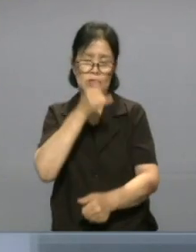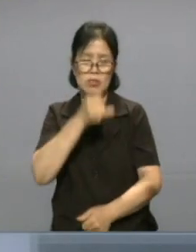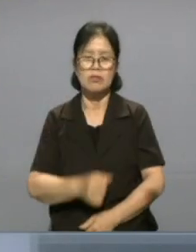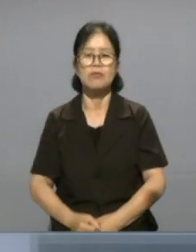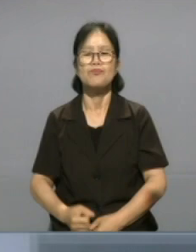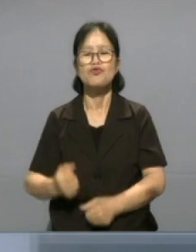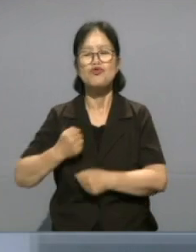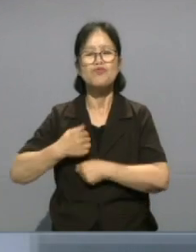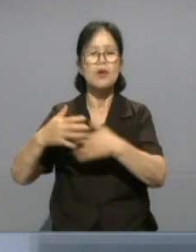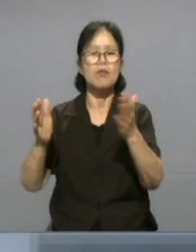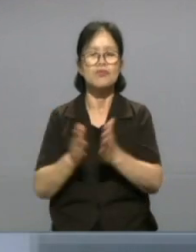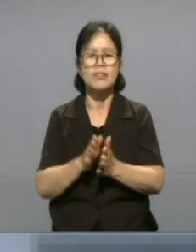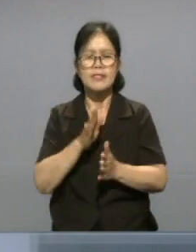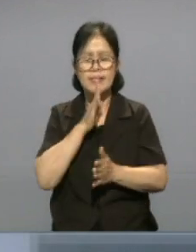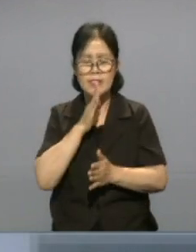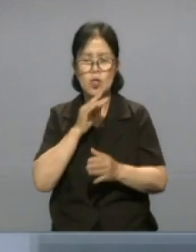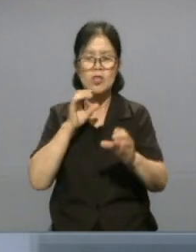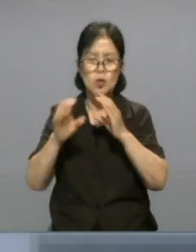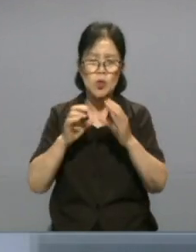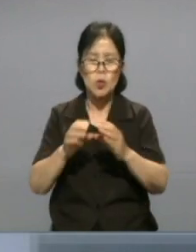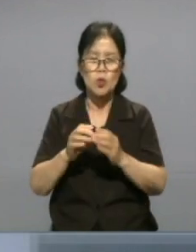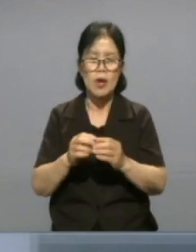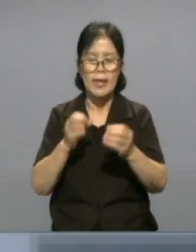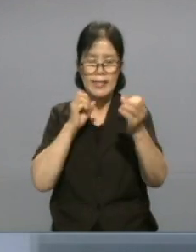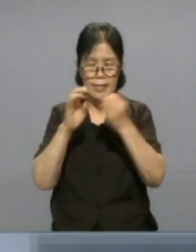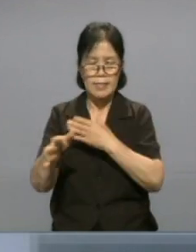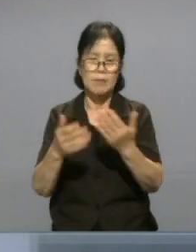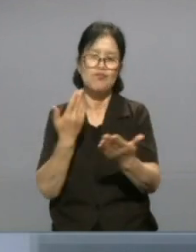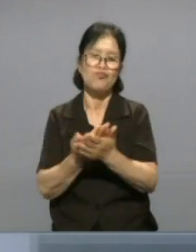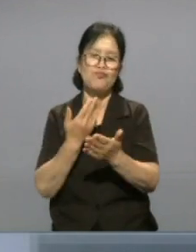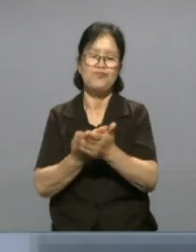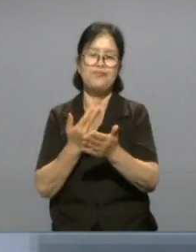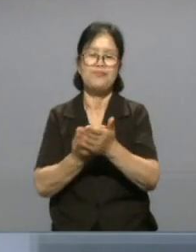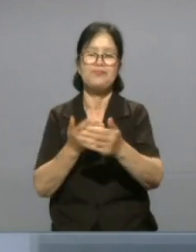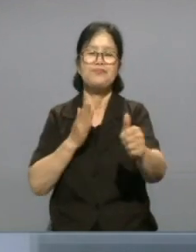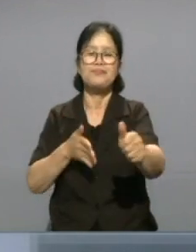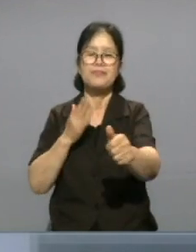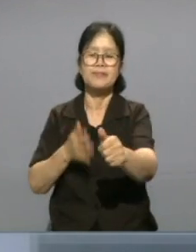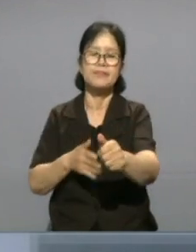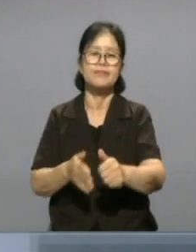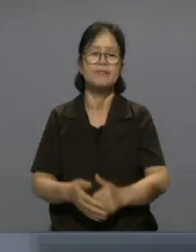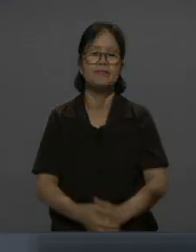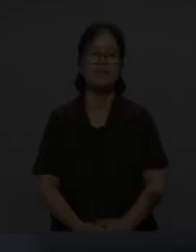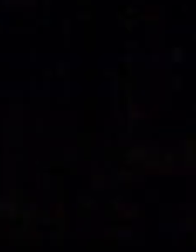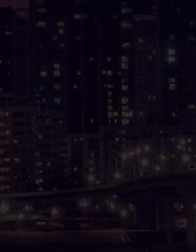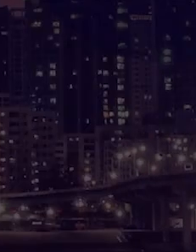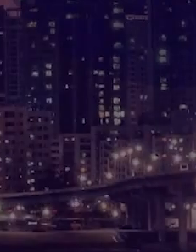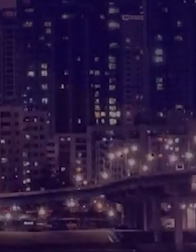진솔한 소통과 명확한 상생 비전으로 대답할 차례입니다. 앵커 포커스였습니다.